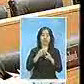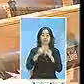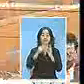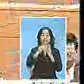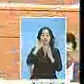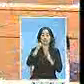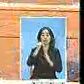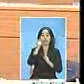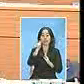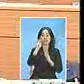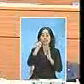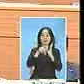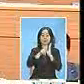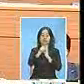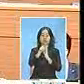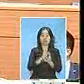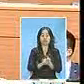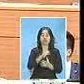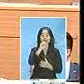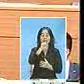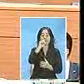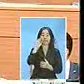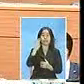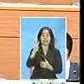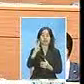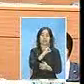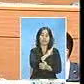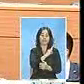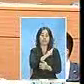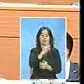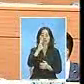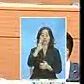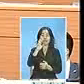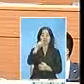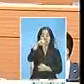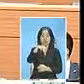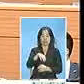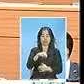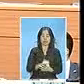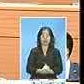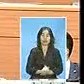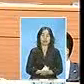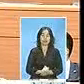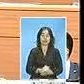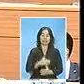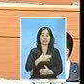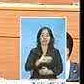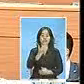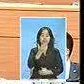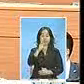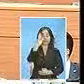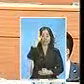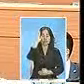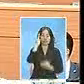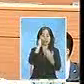สมาศิลาธารานนท์สมาชิกวุฒิสภาในฐานะสมาชิกรัฐสภาท่านประธานครับผมขอประท้วง